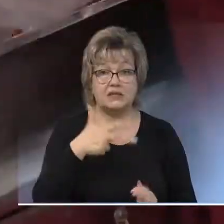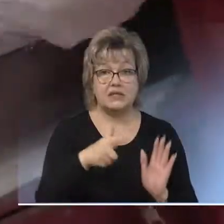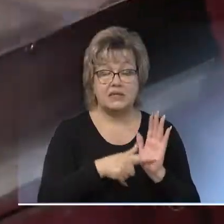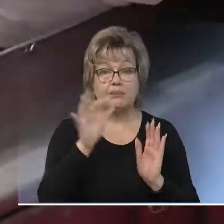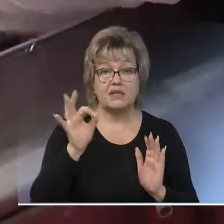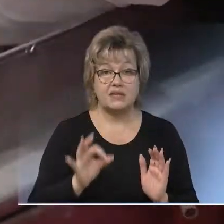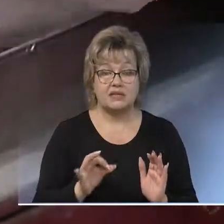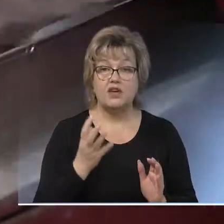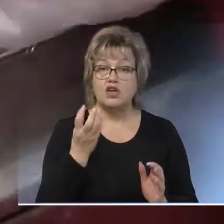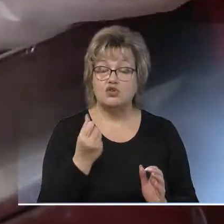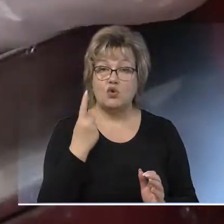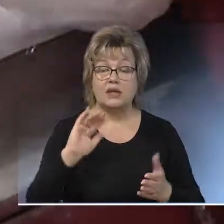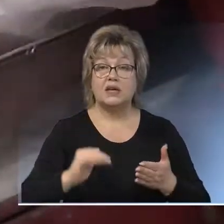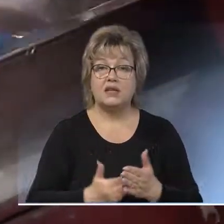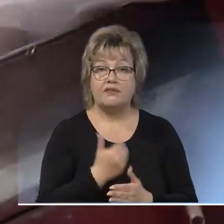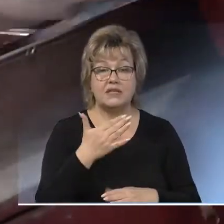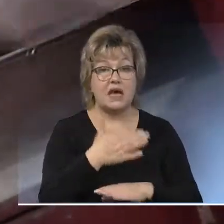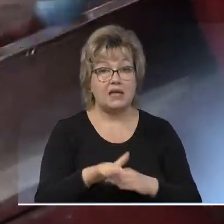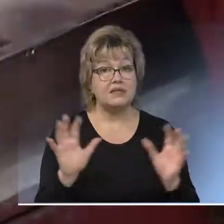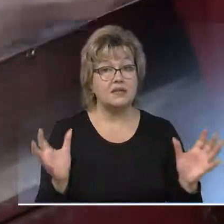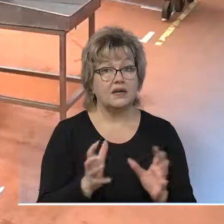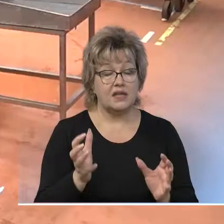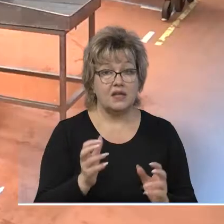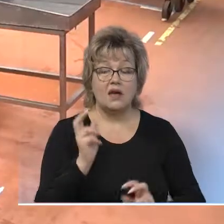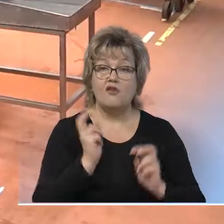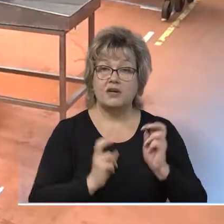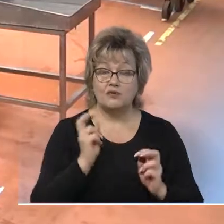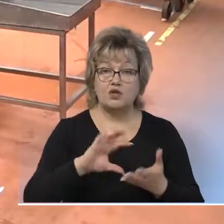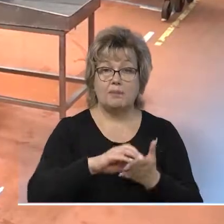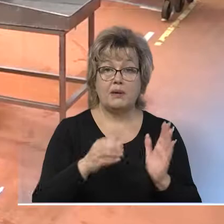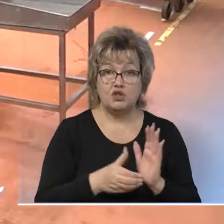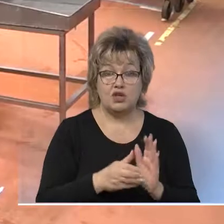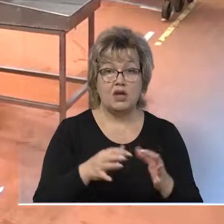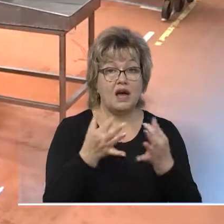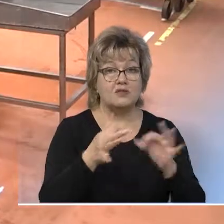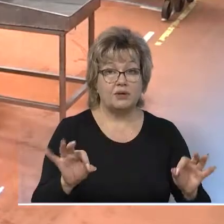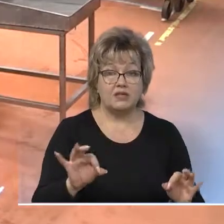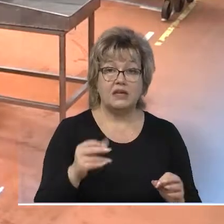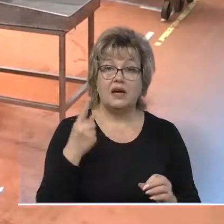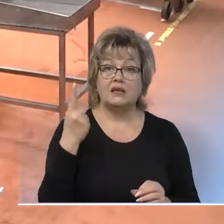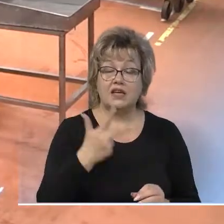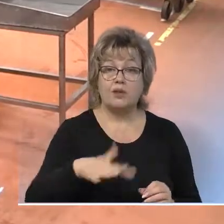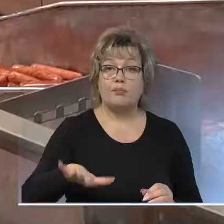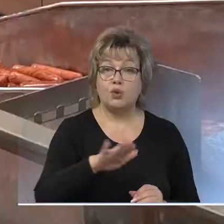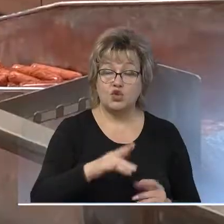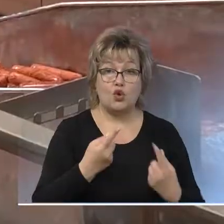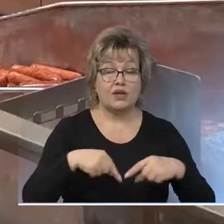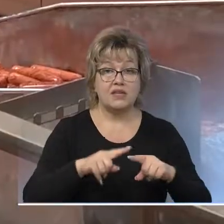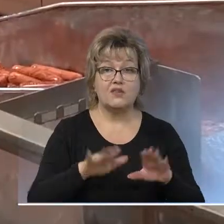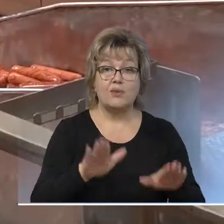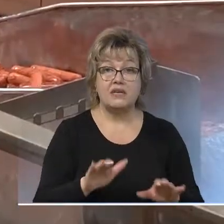сократилось на 37%. Еще одна новация – адресное хранение. В производственном помещении высвободили почти треть